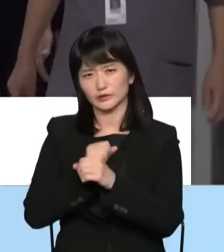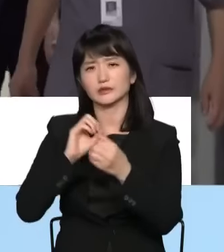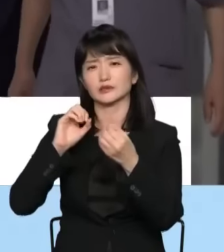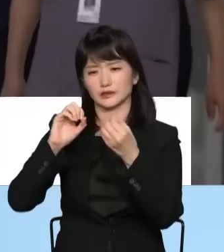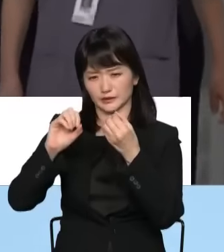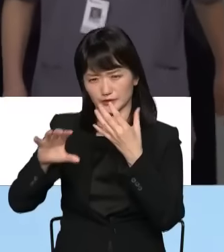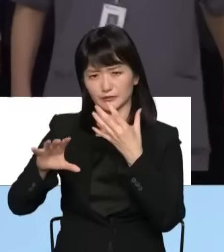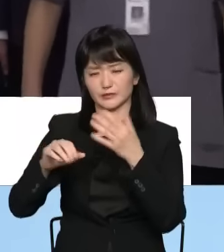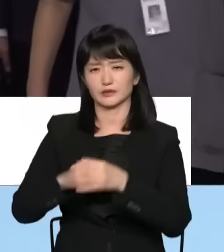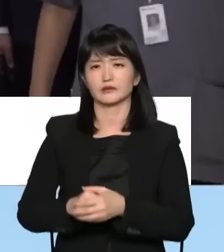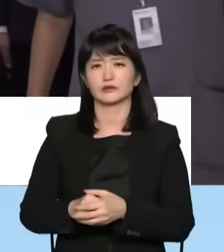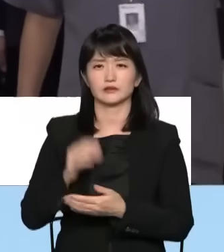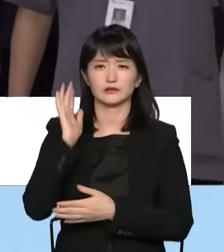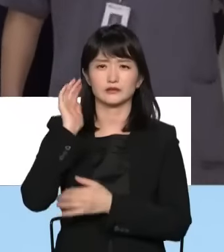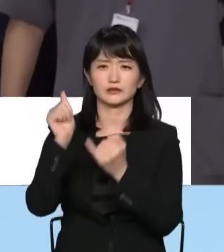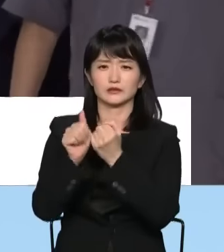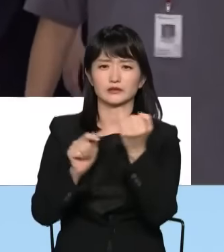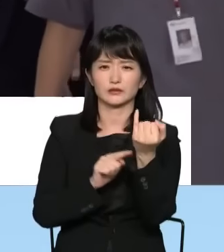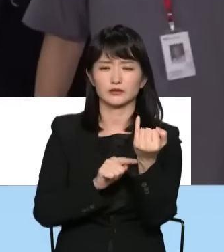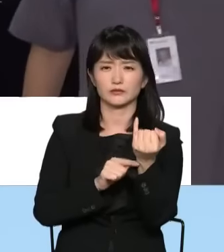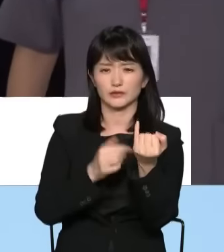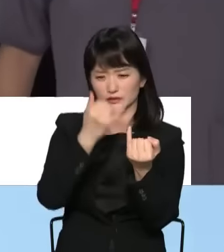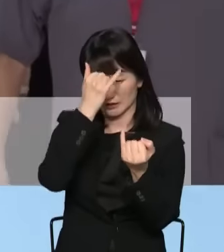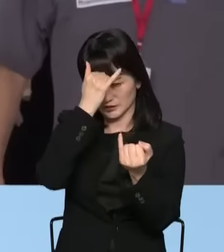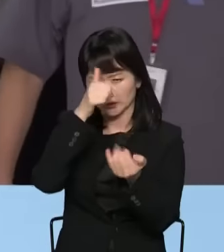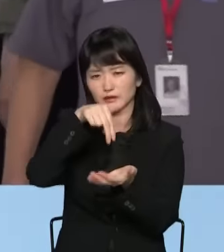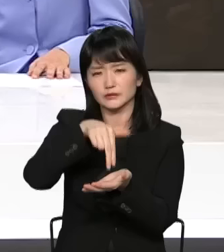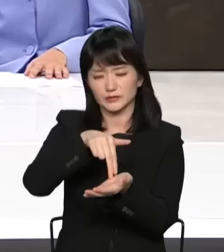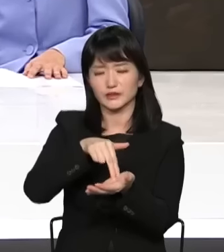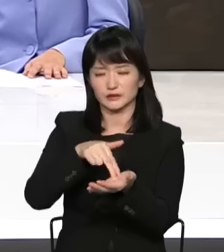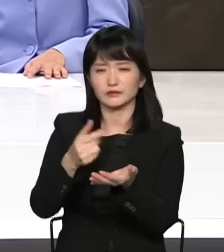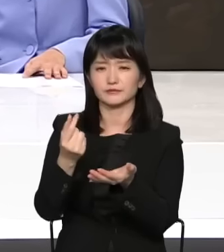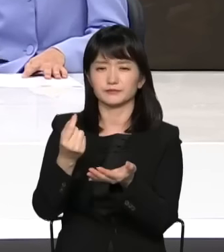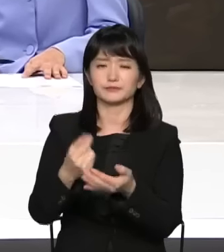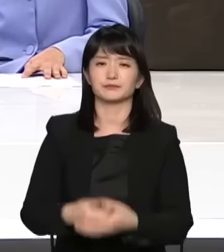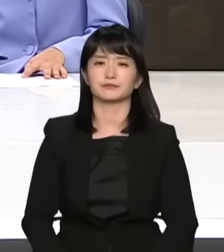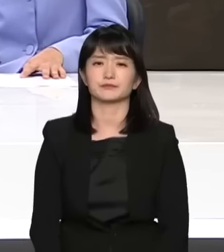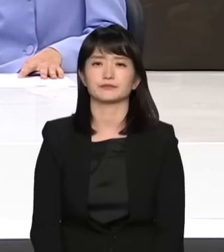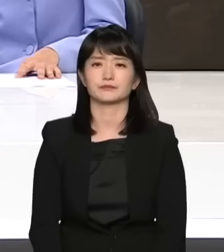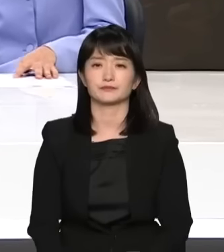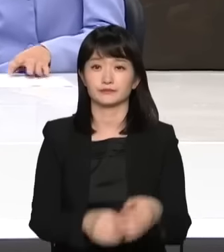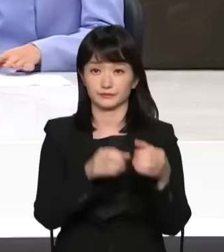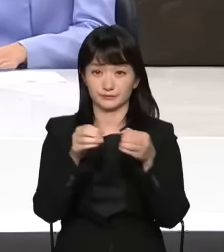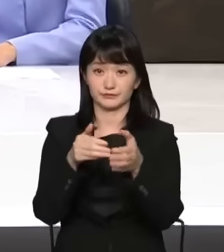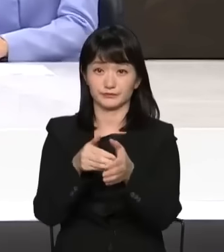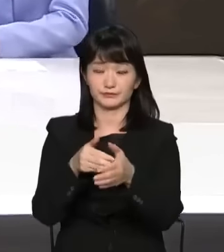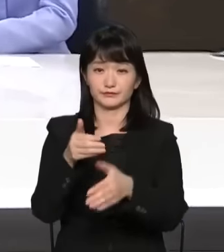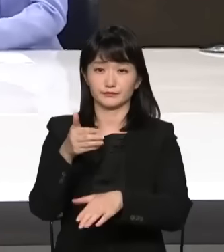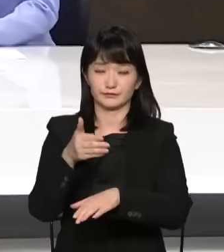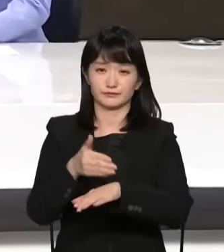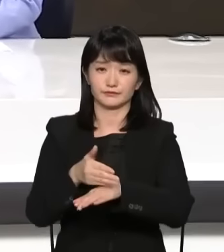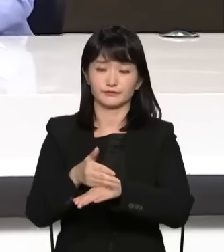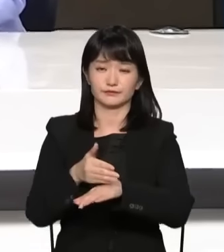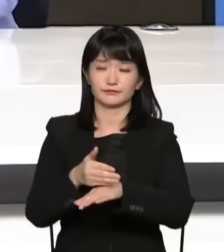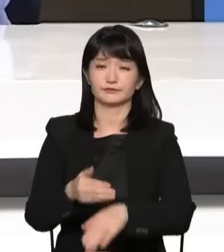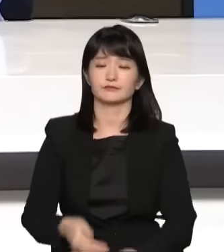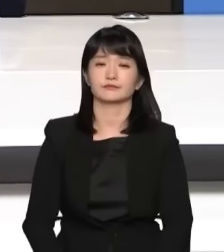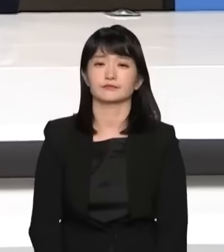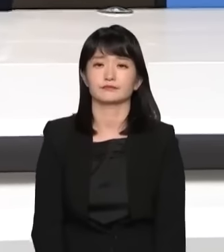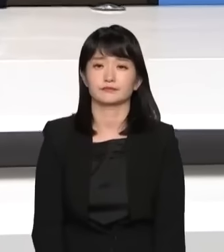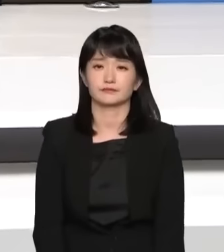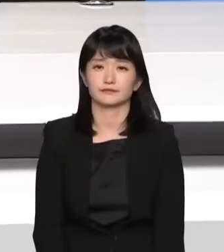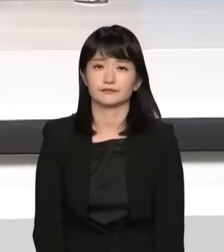것이 부인으로서의 돌이라고 생각합니다네 알겠습니다 오늘 말씀 여기까지 듣겠습니다 국민임 김용태 의원과